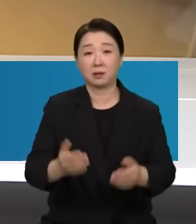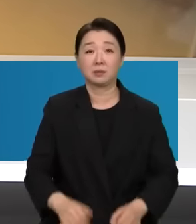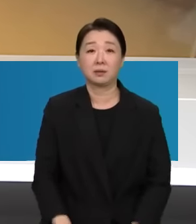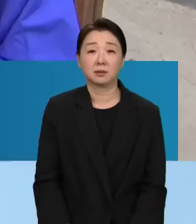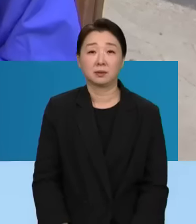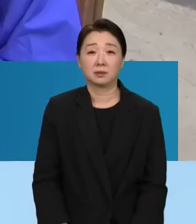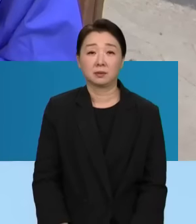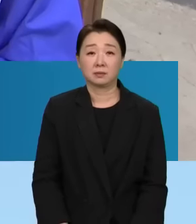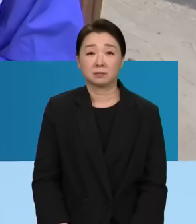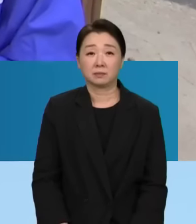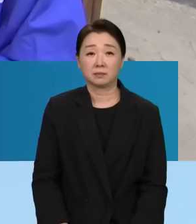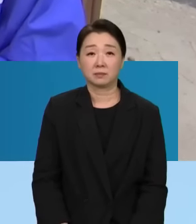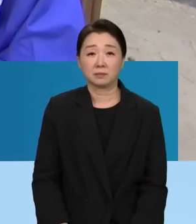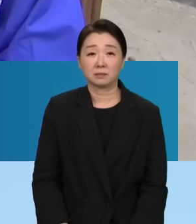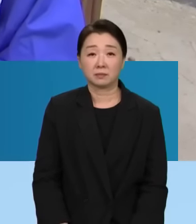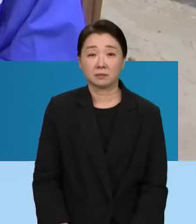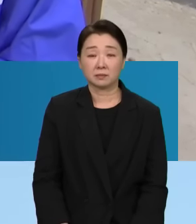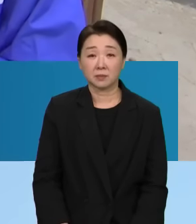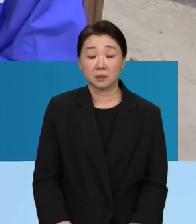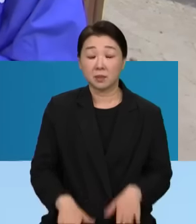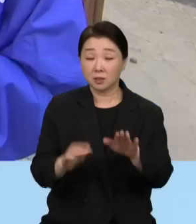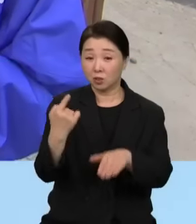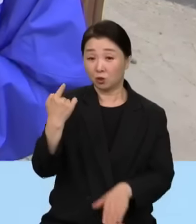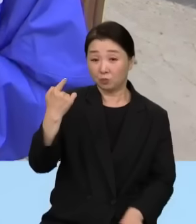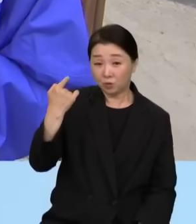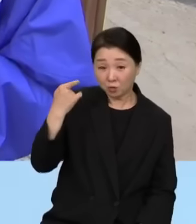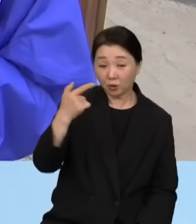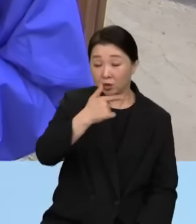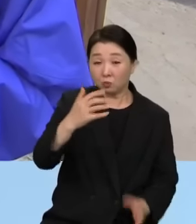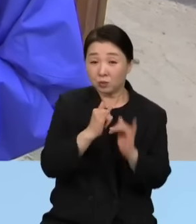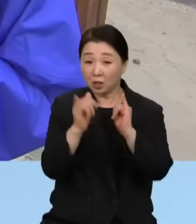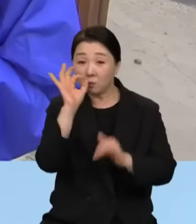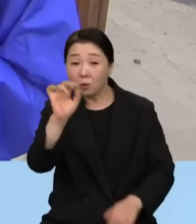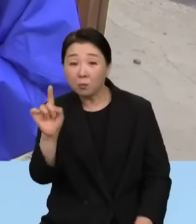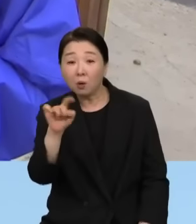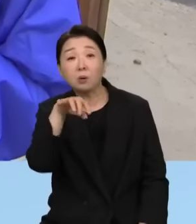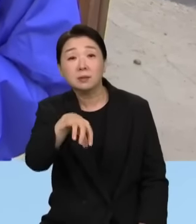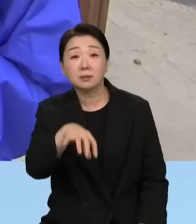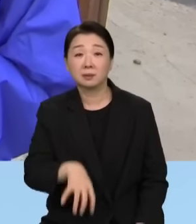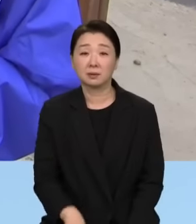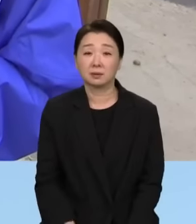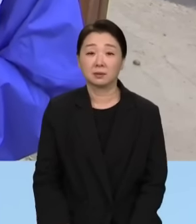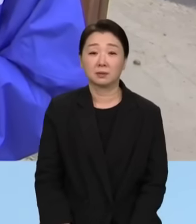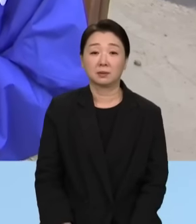이자영 기자. 네, 이 기자 지금 뒤로 소방대원도 보이는 것 같은데 어디에 나가 있는 겁니까?